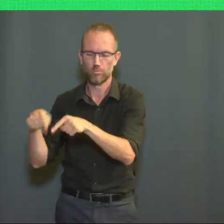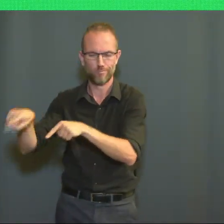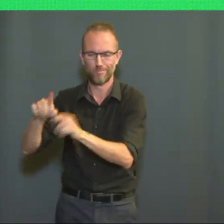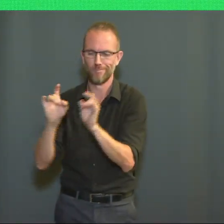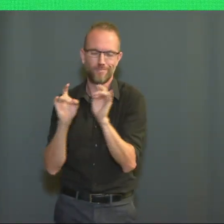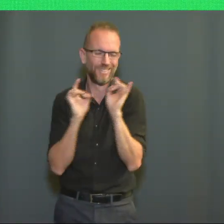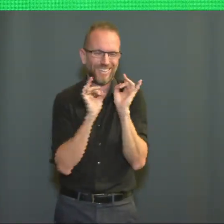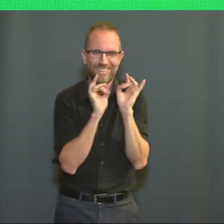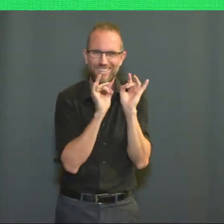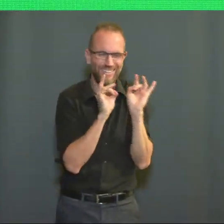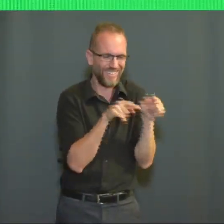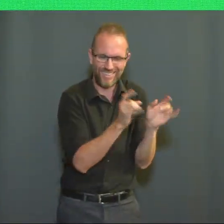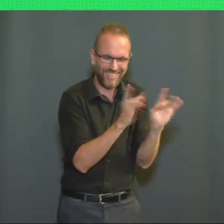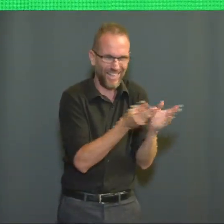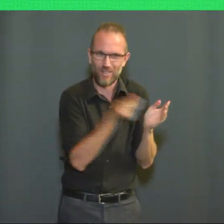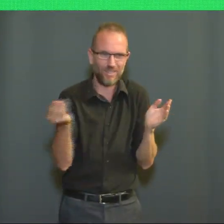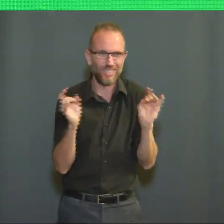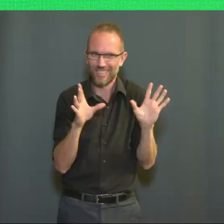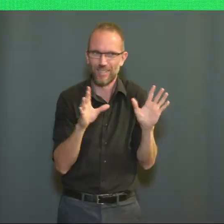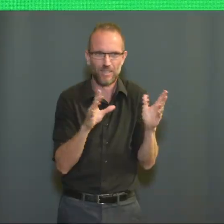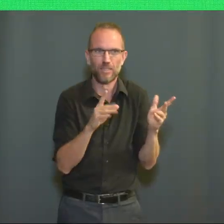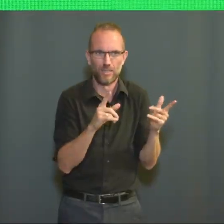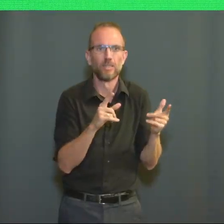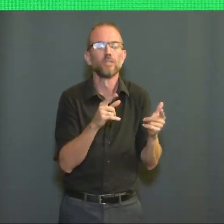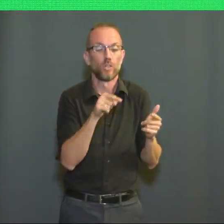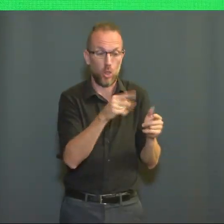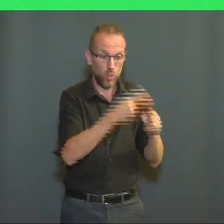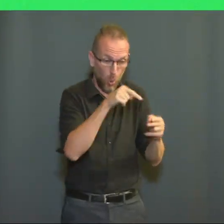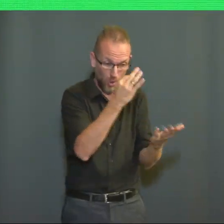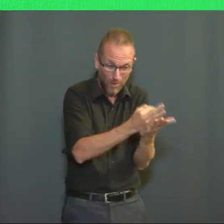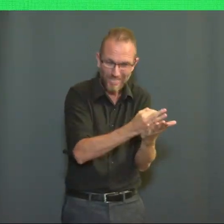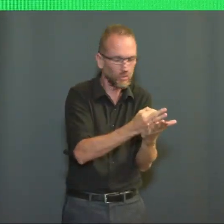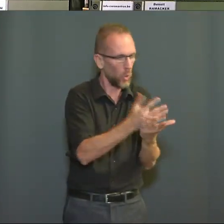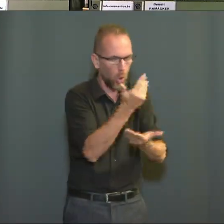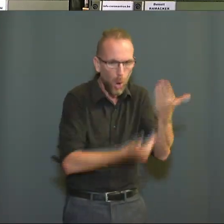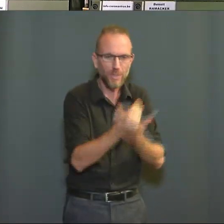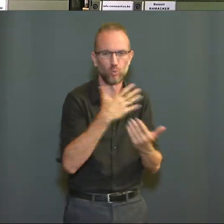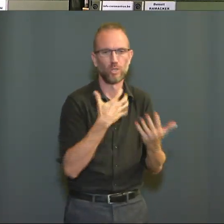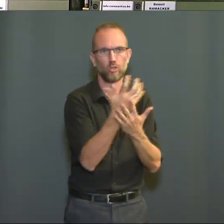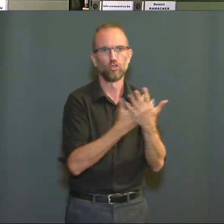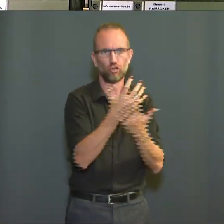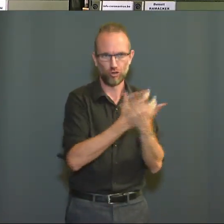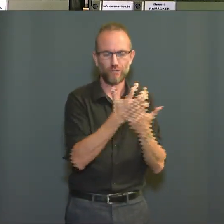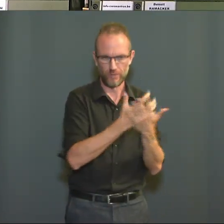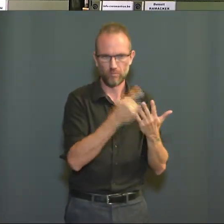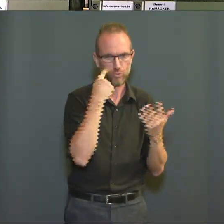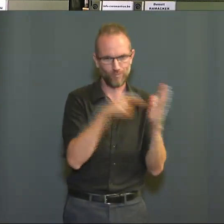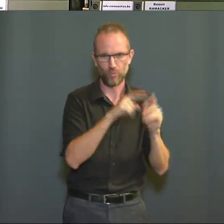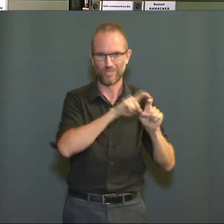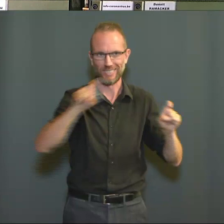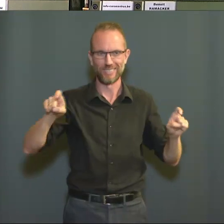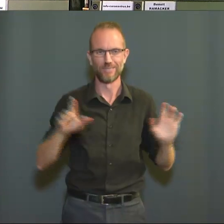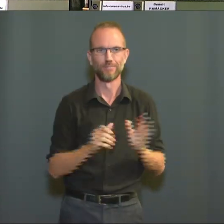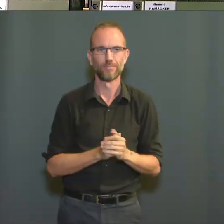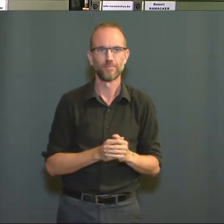parle de cette code de 17 chiffres. Et c'est donc justement pour ne pas savoir de qui on parle, mais bien sûr, on